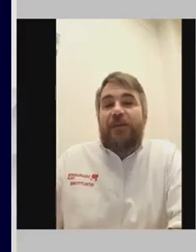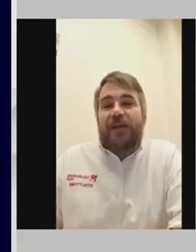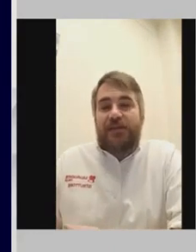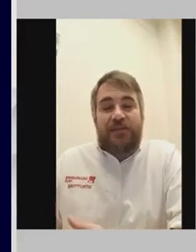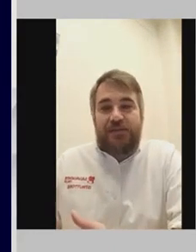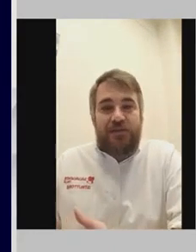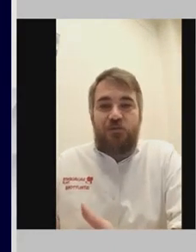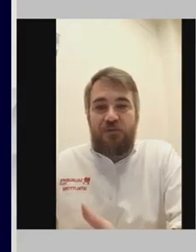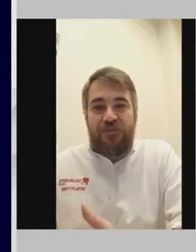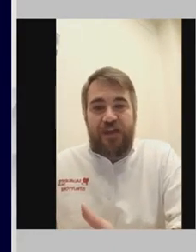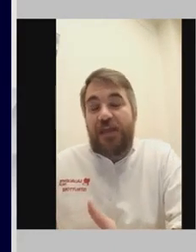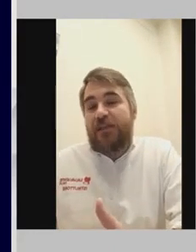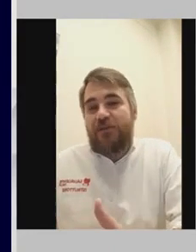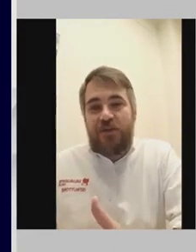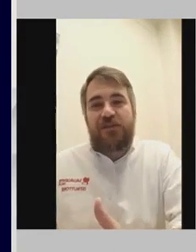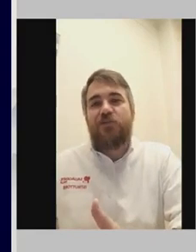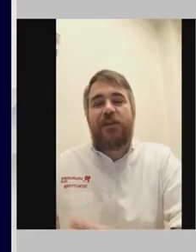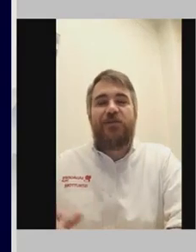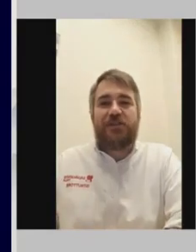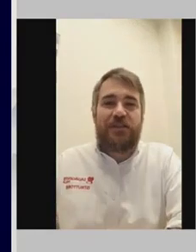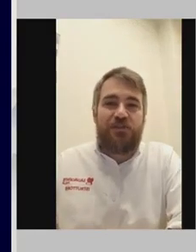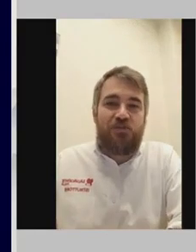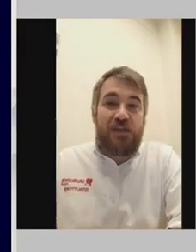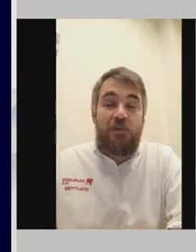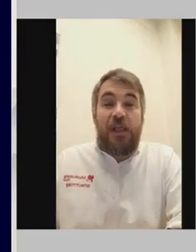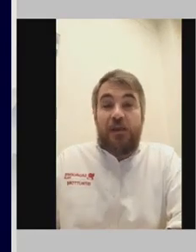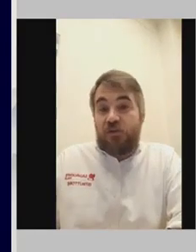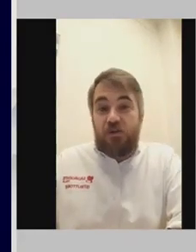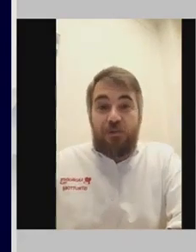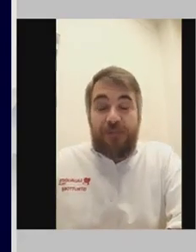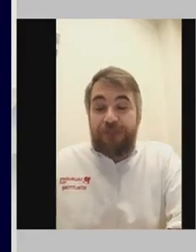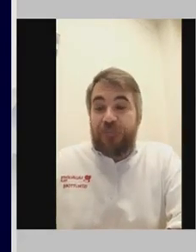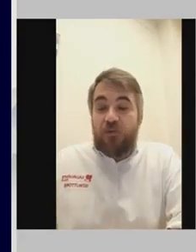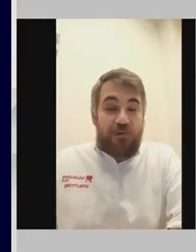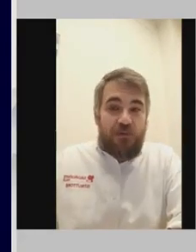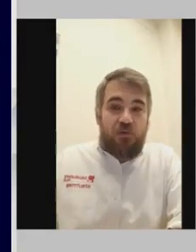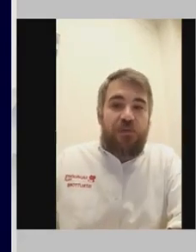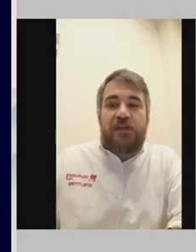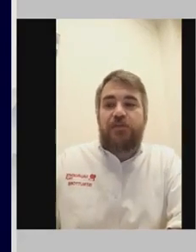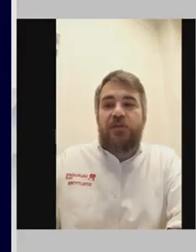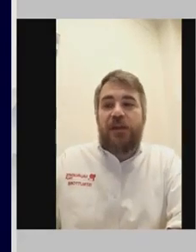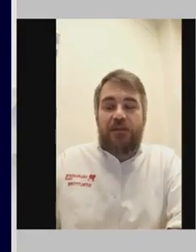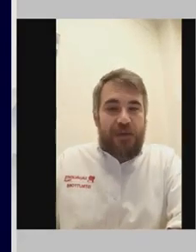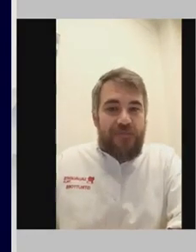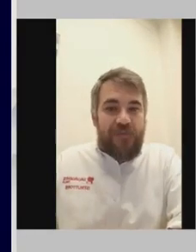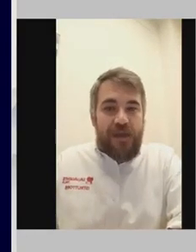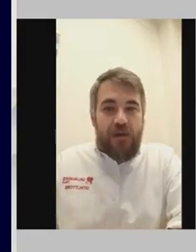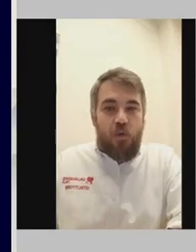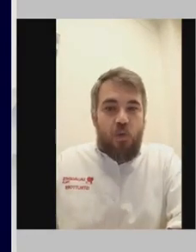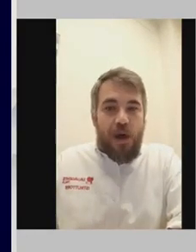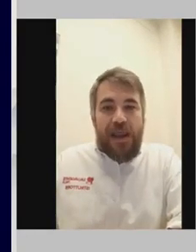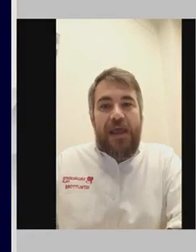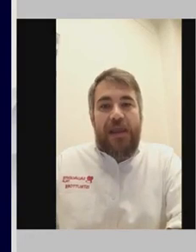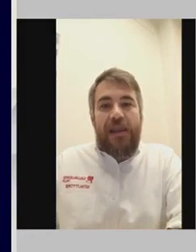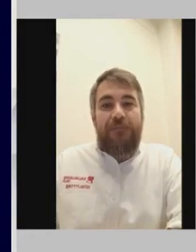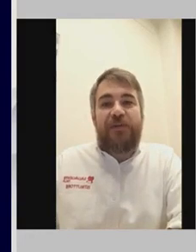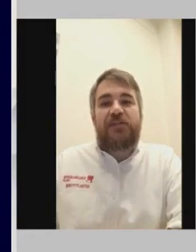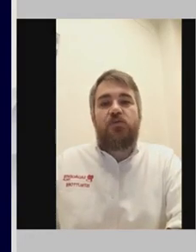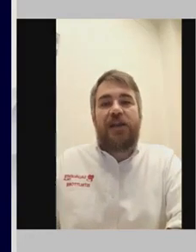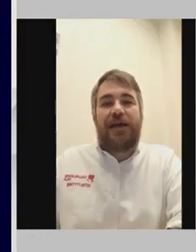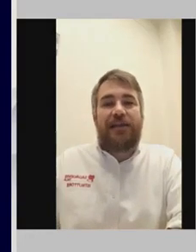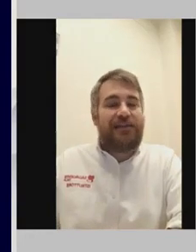domanda, perché senza salute non fa niente, con la salute le cose si aggiustano, così come non abbiamo dubbio a rispondere alla domanda qual è